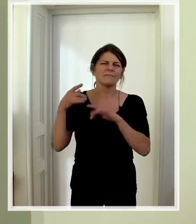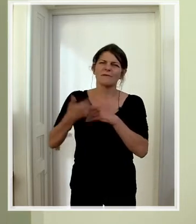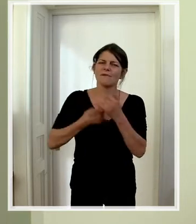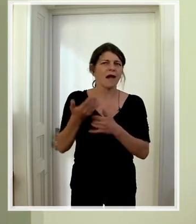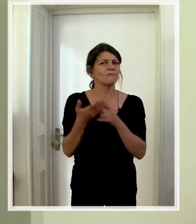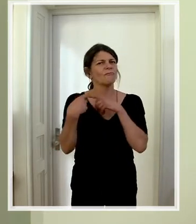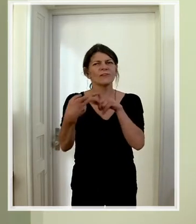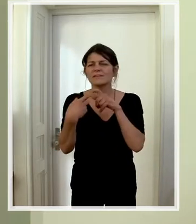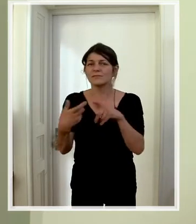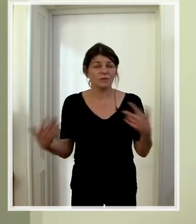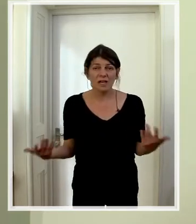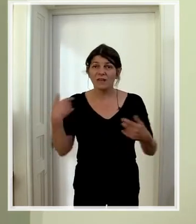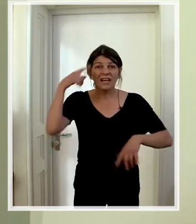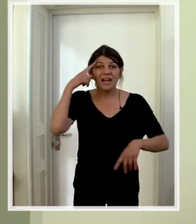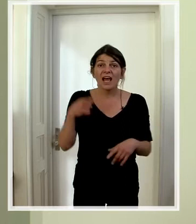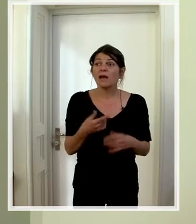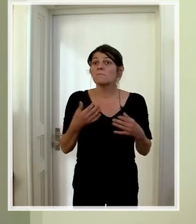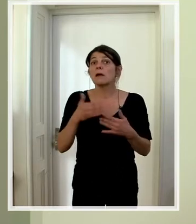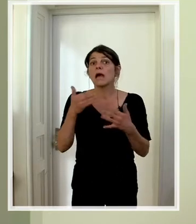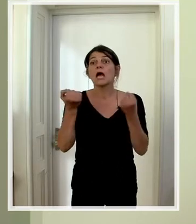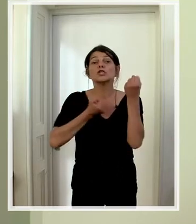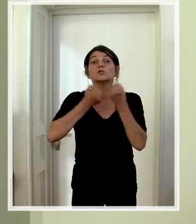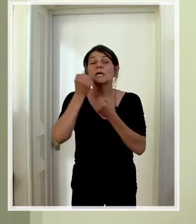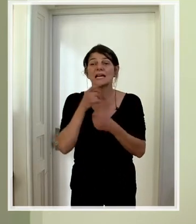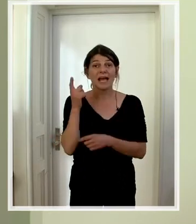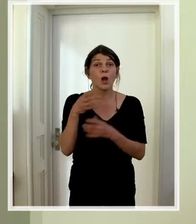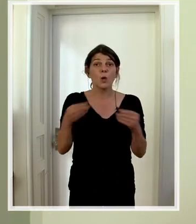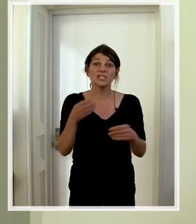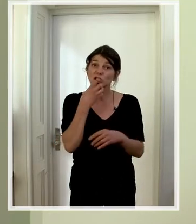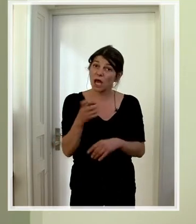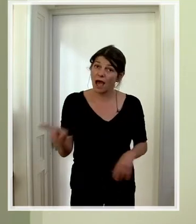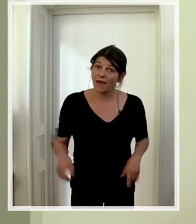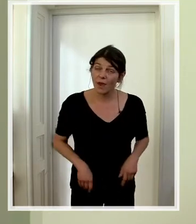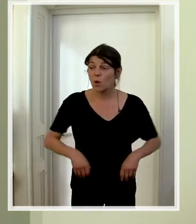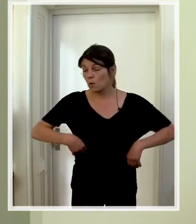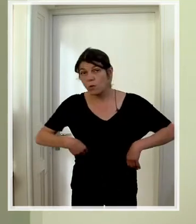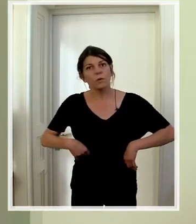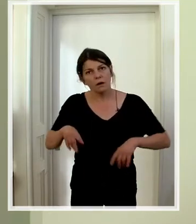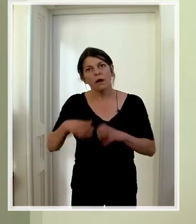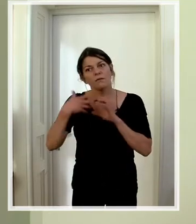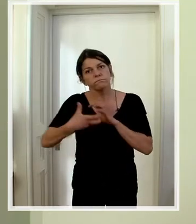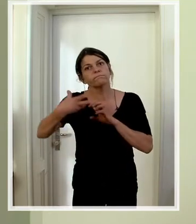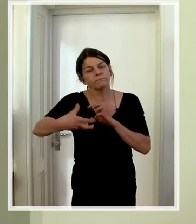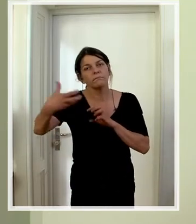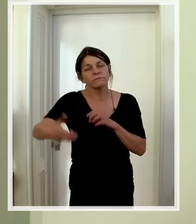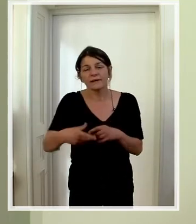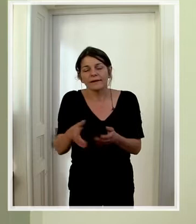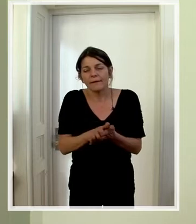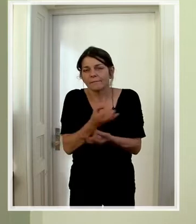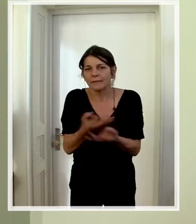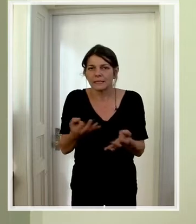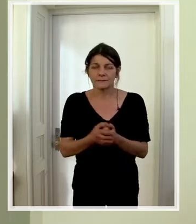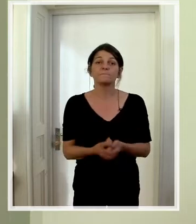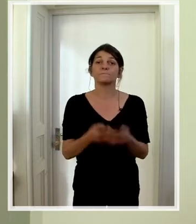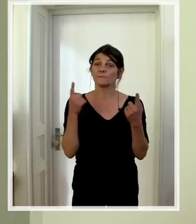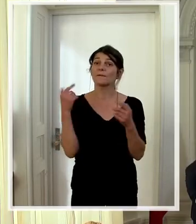Und wenn ich daran denke, wie viel schwieriger die Lösung in Schaan ist, dann muss ich sagen, der geht auf Jahrzehnte raus, gar nicht. Und aber ich glaube,